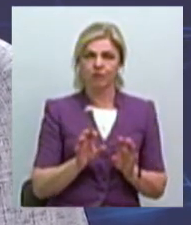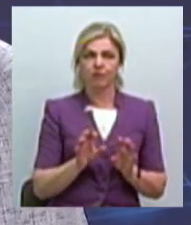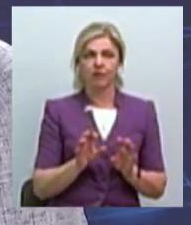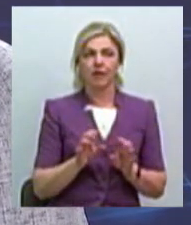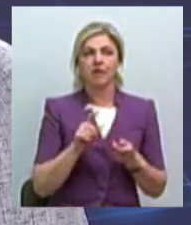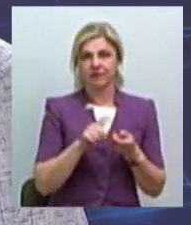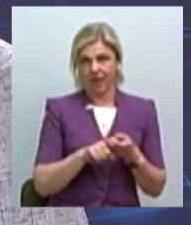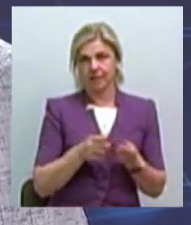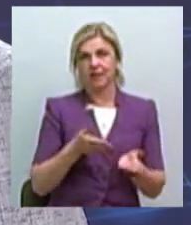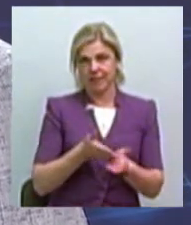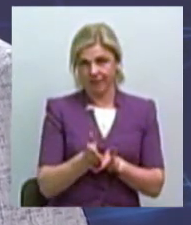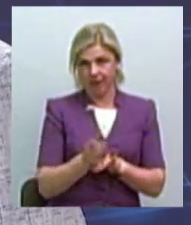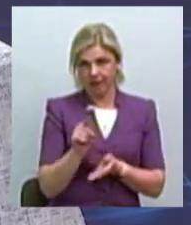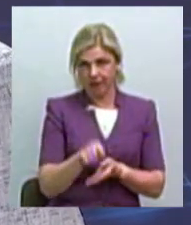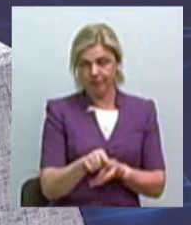цій сфері, і щоб його